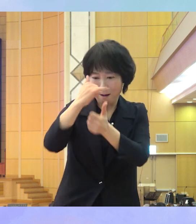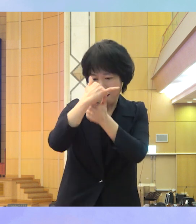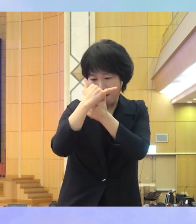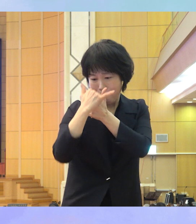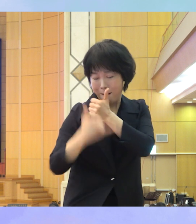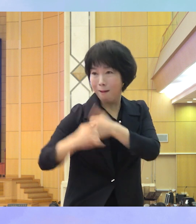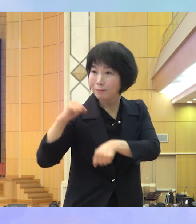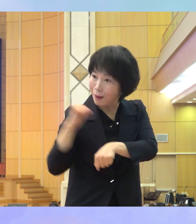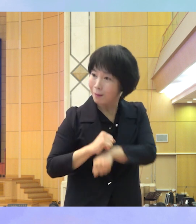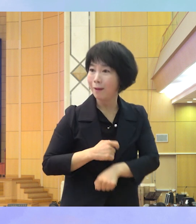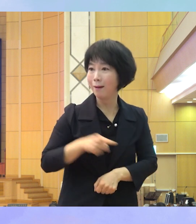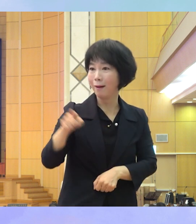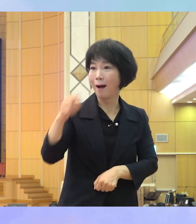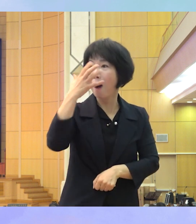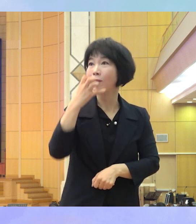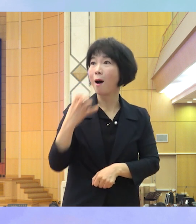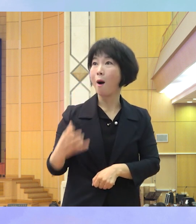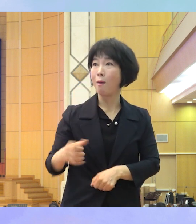아브라함 씨,